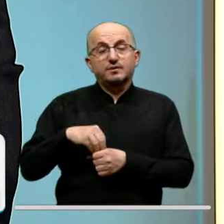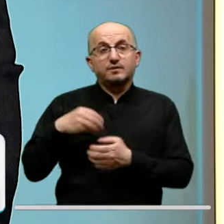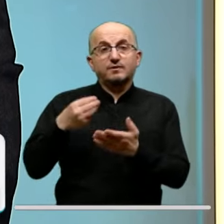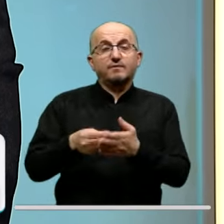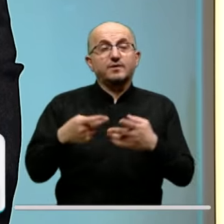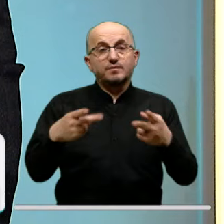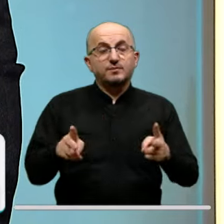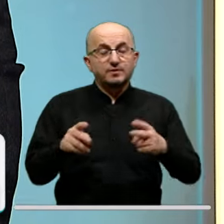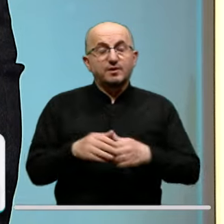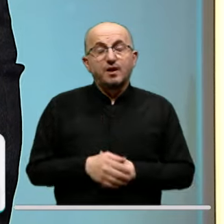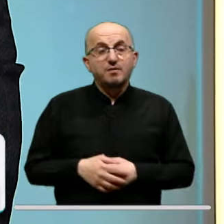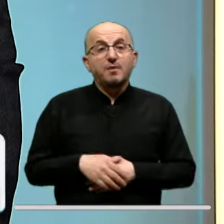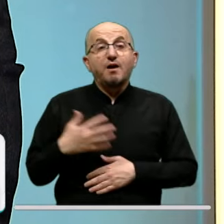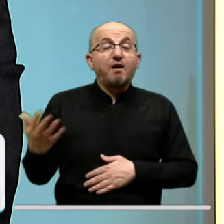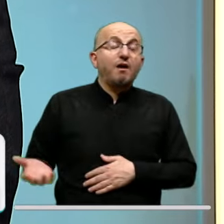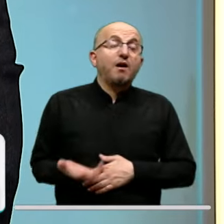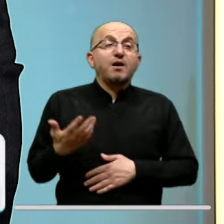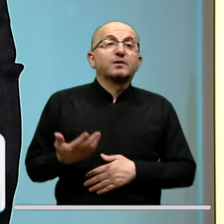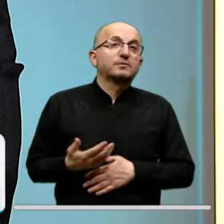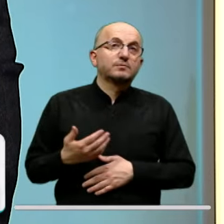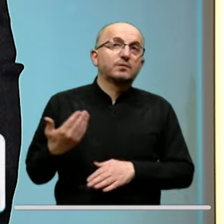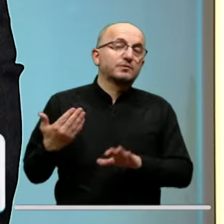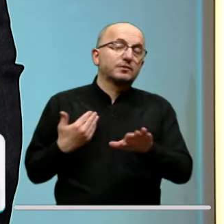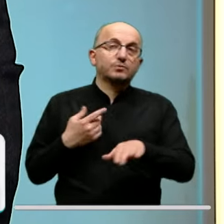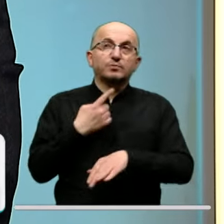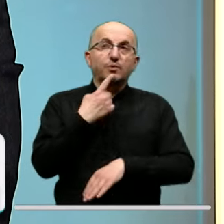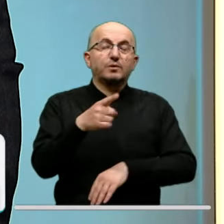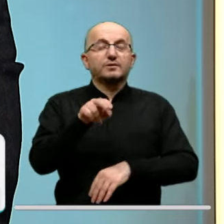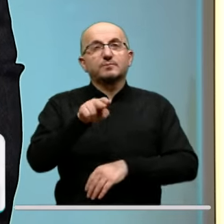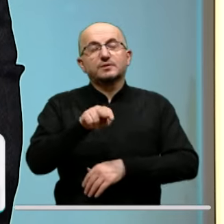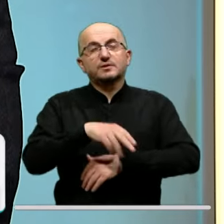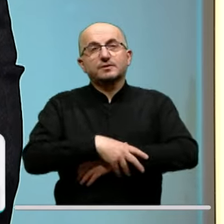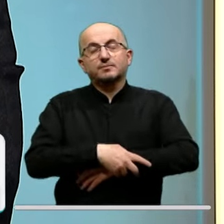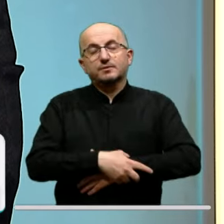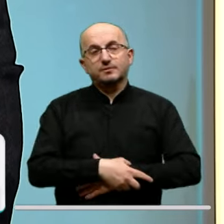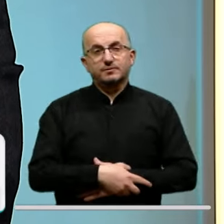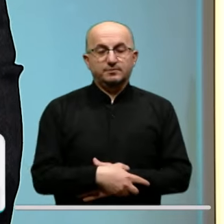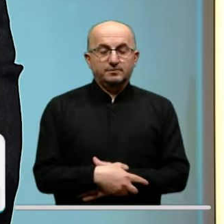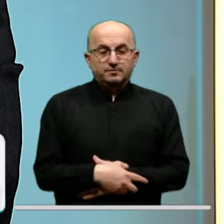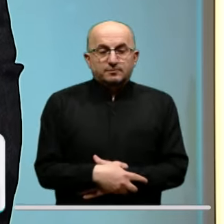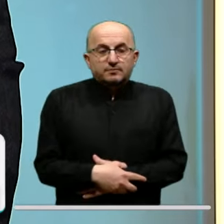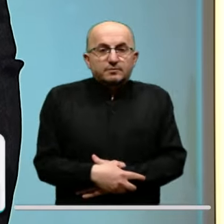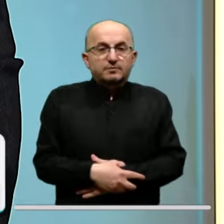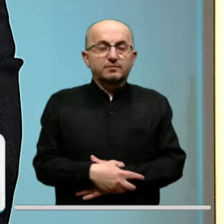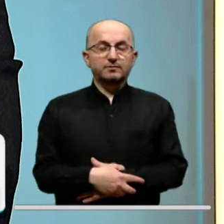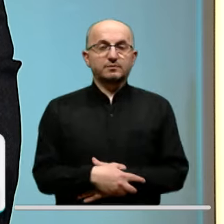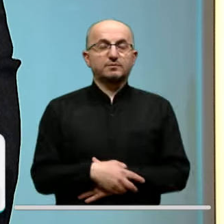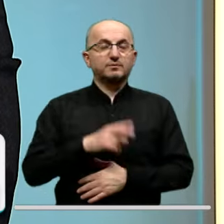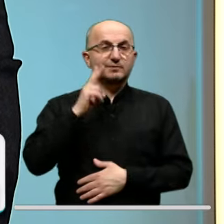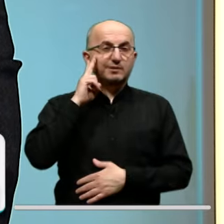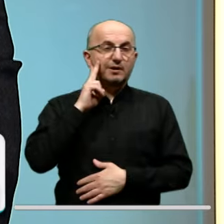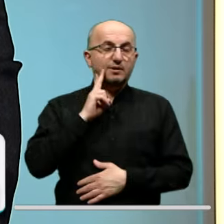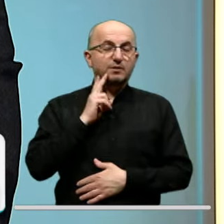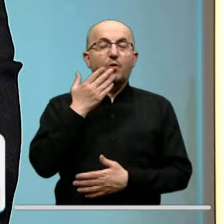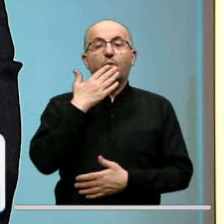verebilir Ama eğer Eee biraz önce söylediğimiz gibi Eee yani zenginlik